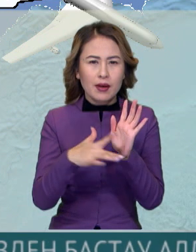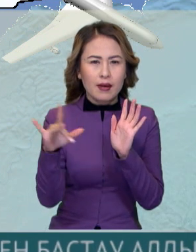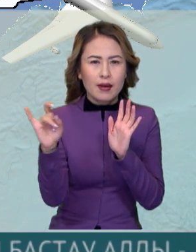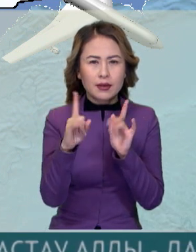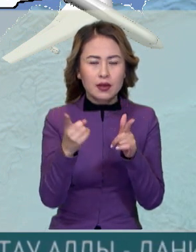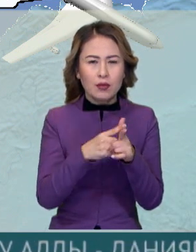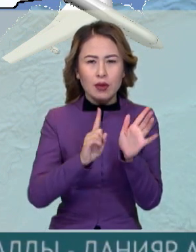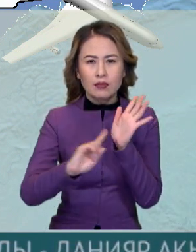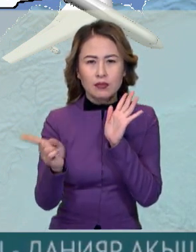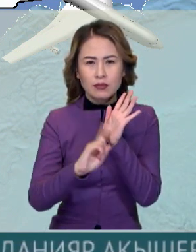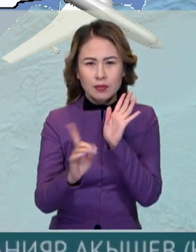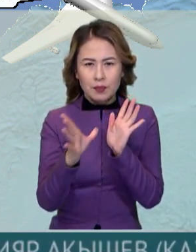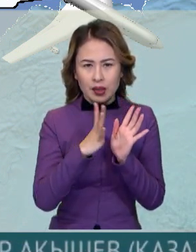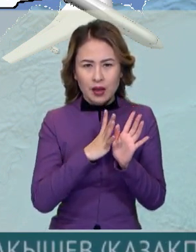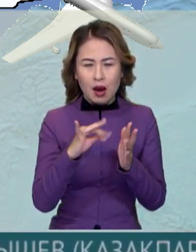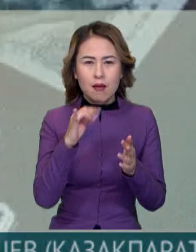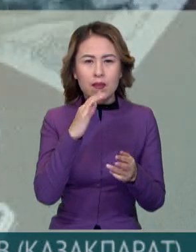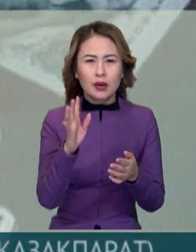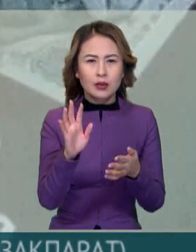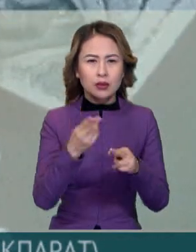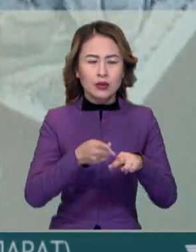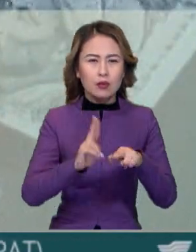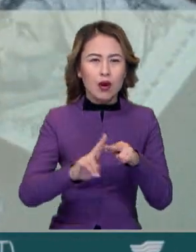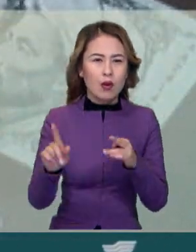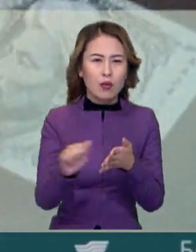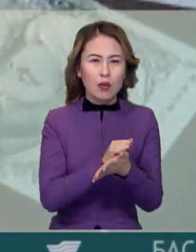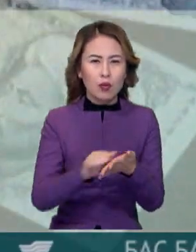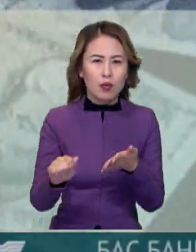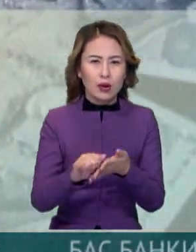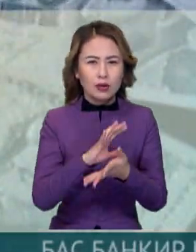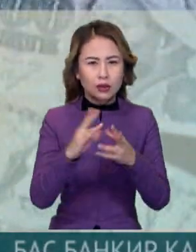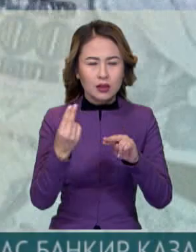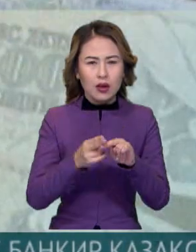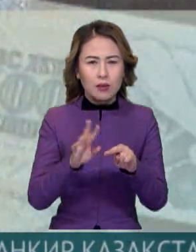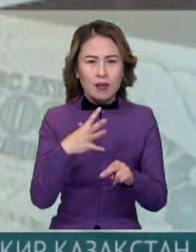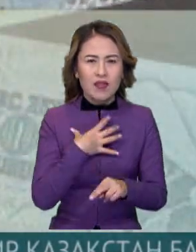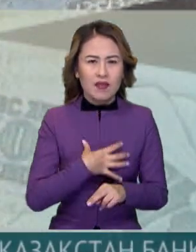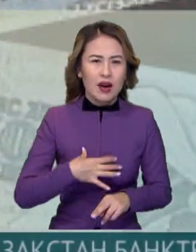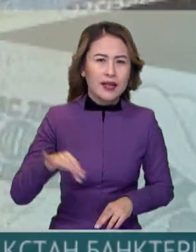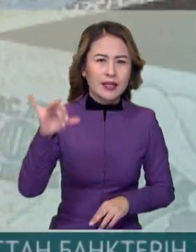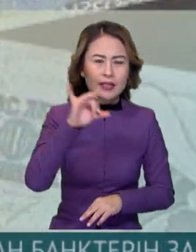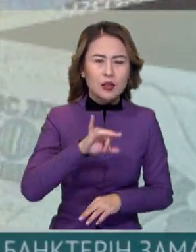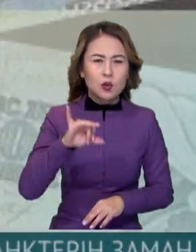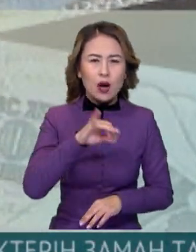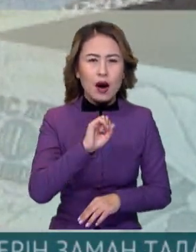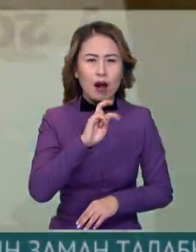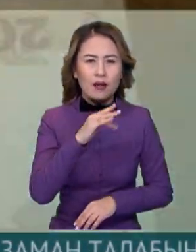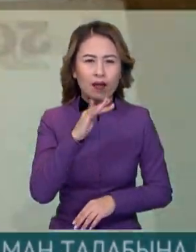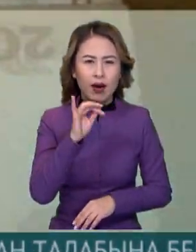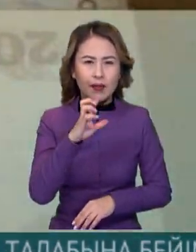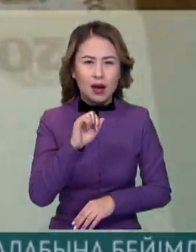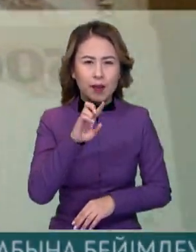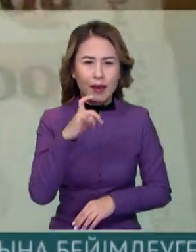рет барып қайтқан екен. Ал қағаз банкноттардың дизайны тарихымызға негізделіп жасалып, беткі жағында Әл-Фараби,